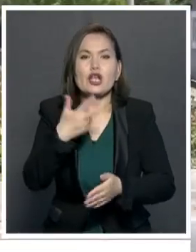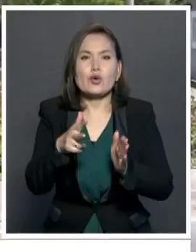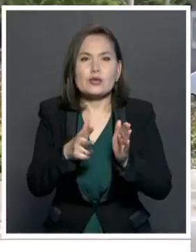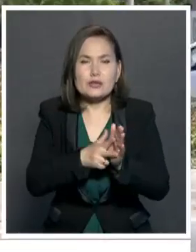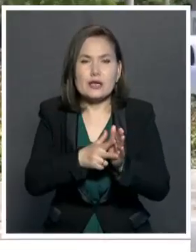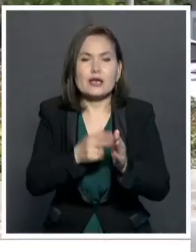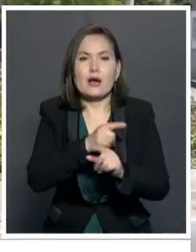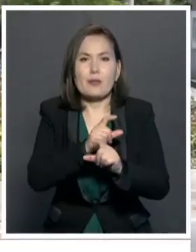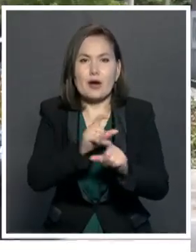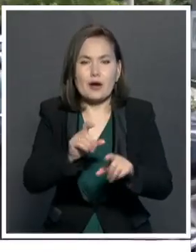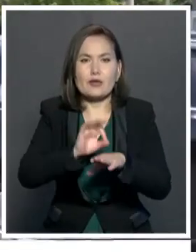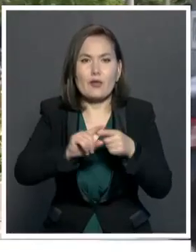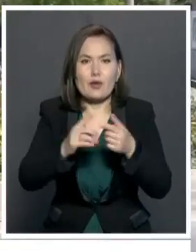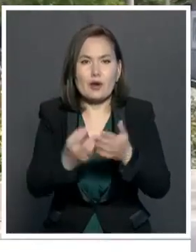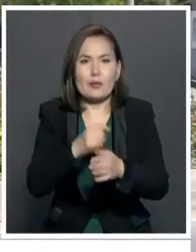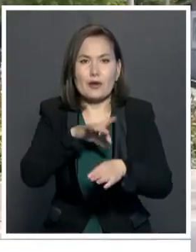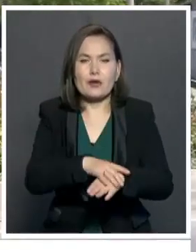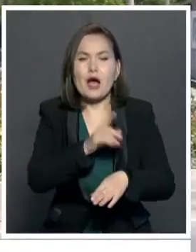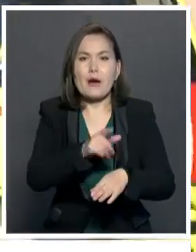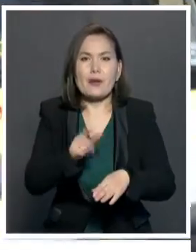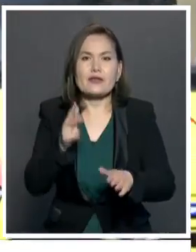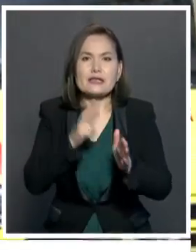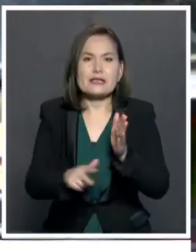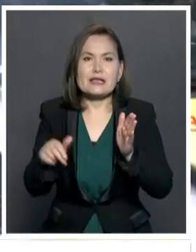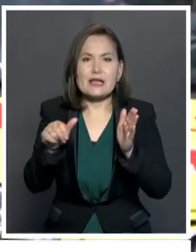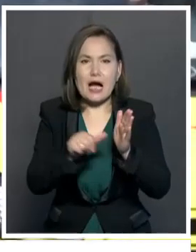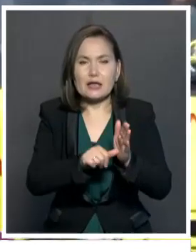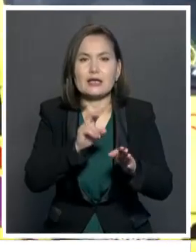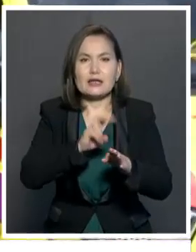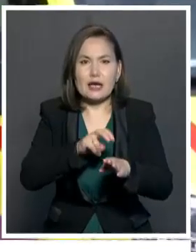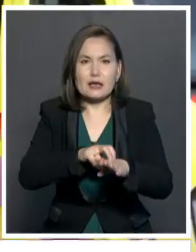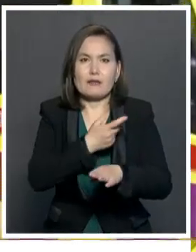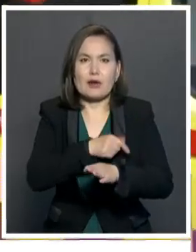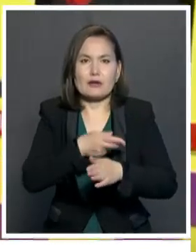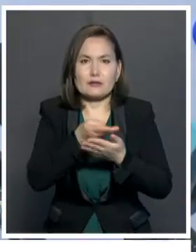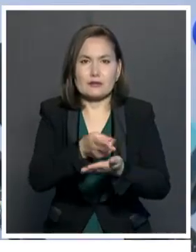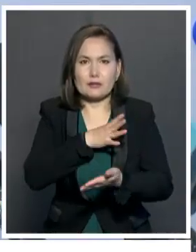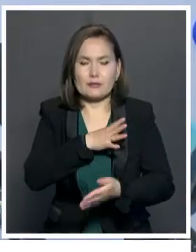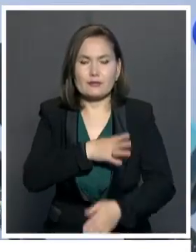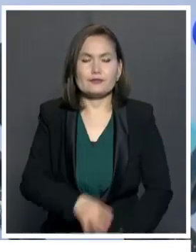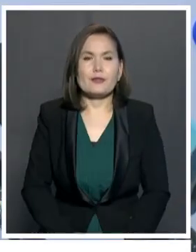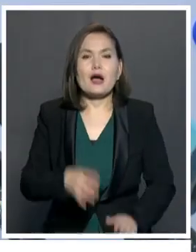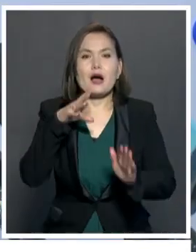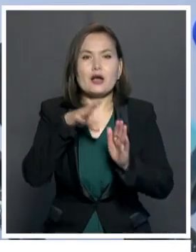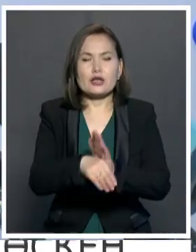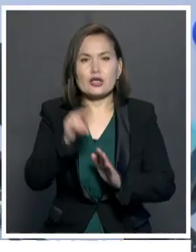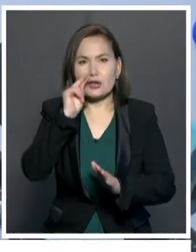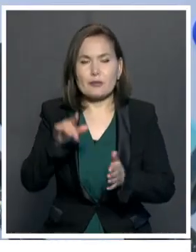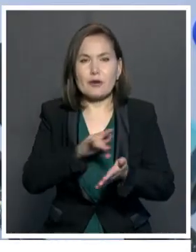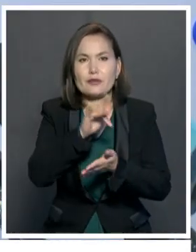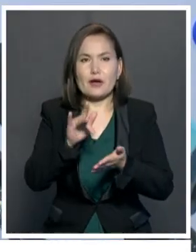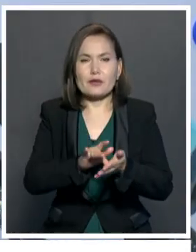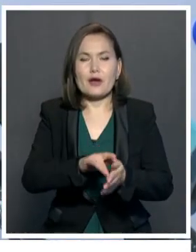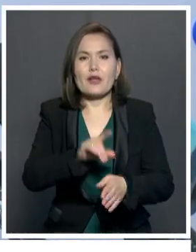медициналық мекемеде инфекция ошағы табылып, науқастанған 86 дәрігер оқшауланды. Сонымен қатар, Шымкент қаласында